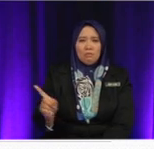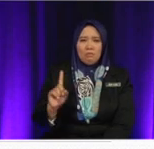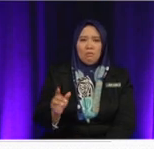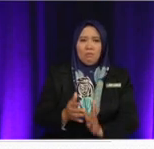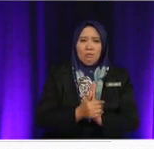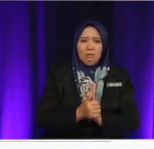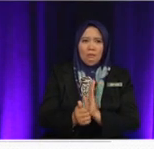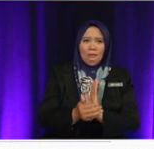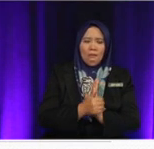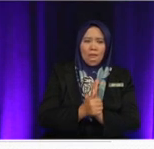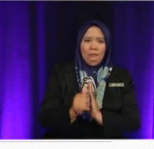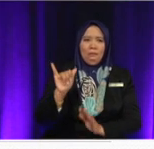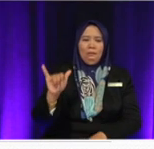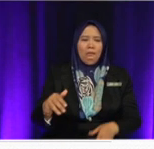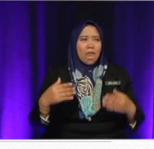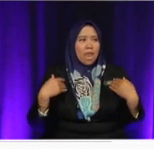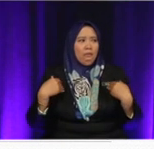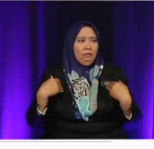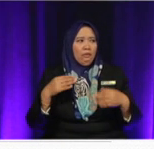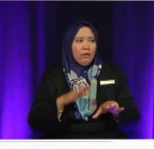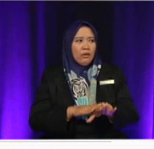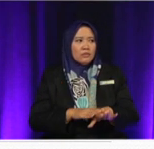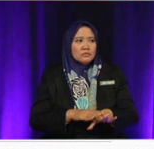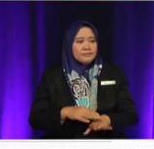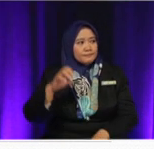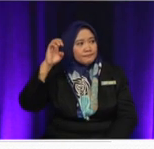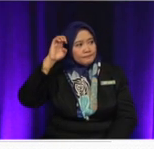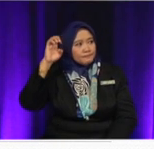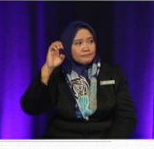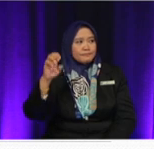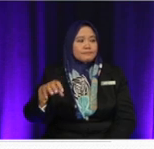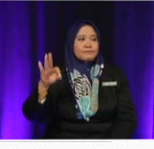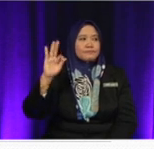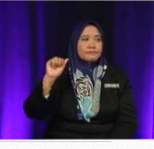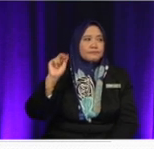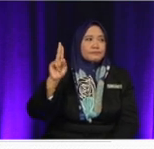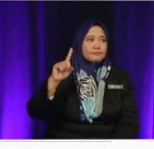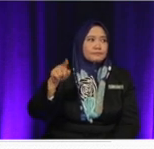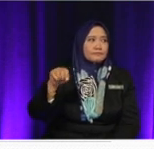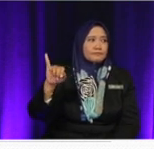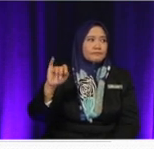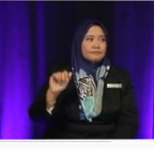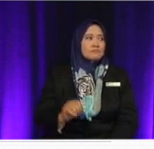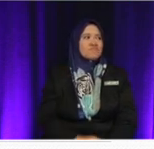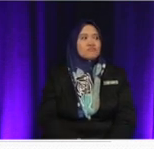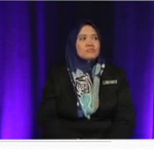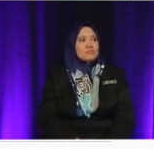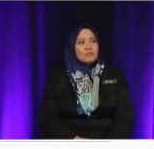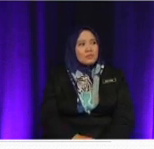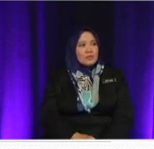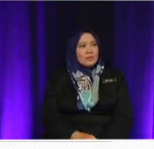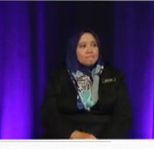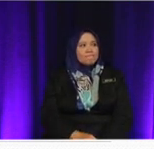kemahiran-kemahiran yang ada pada Encik Fauzi. Okey, soalan pertama, apakah kemahiran asas keusahawanan perlu ada pada diri Encik Fauzi?